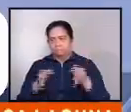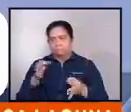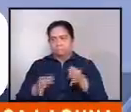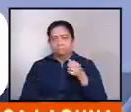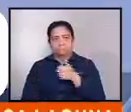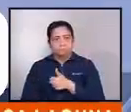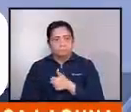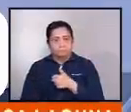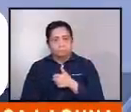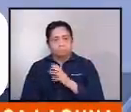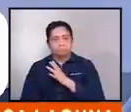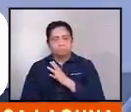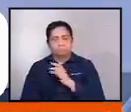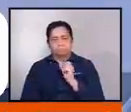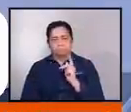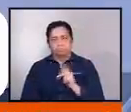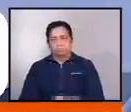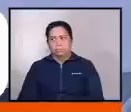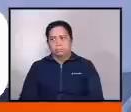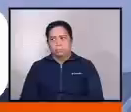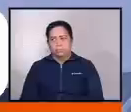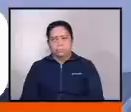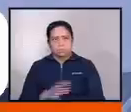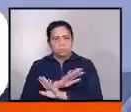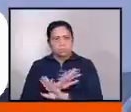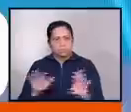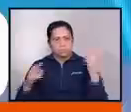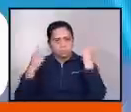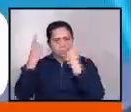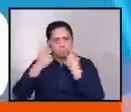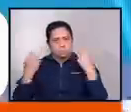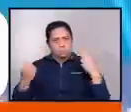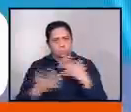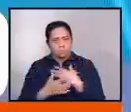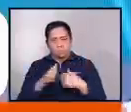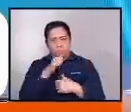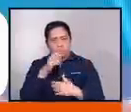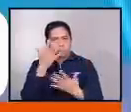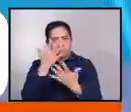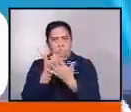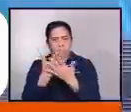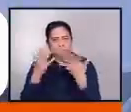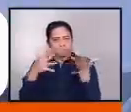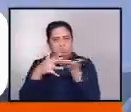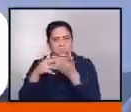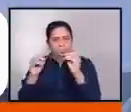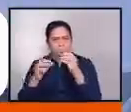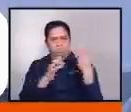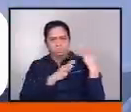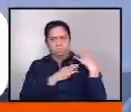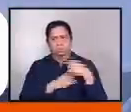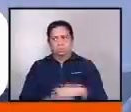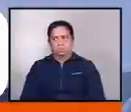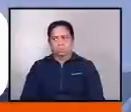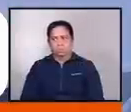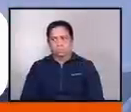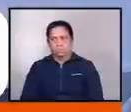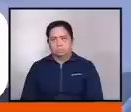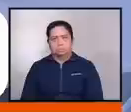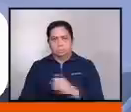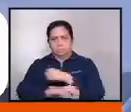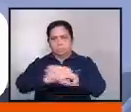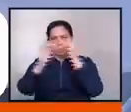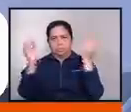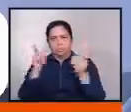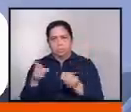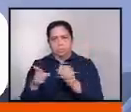Okay? Okay na, ma'am. At don't worry, don't be afraid, hindi ka makakasuhan ditong kriminal dahil wala ka naman talagang kinalaman. Opo. Kitang-kita naman